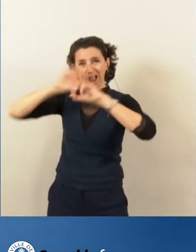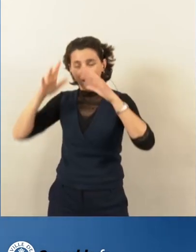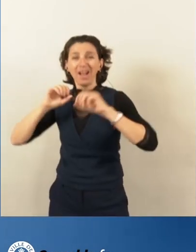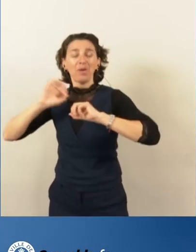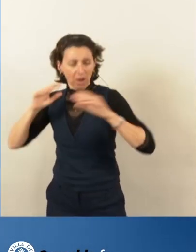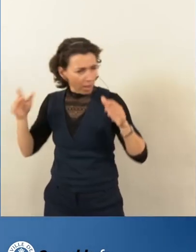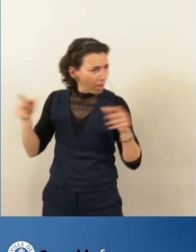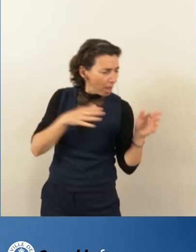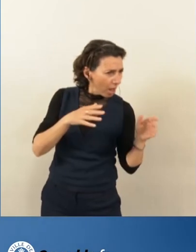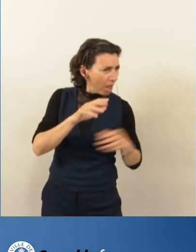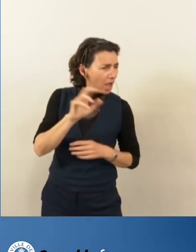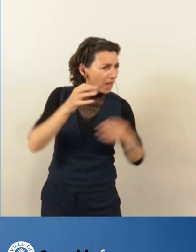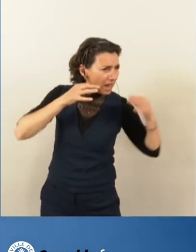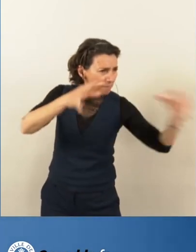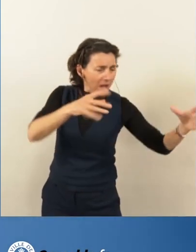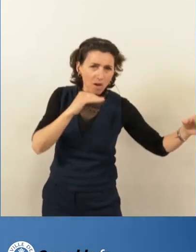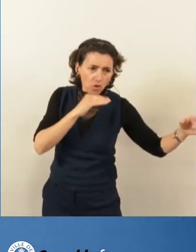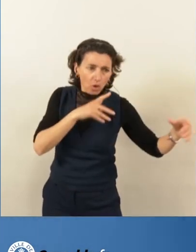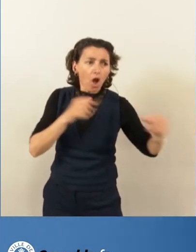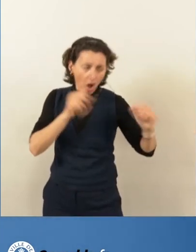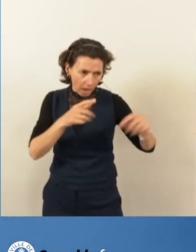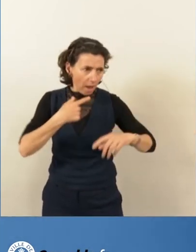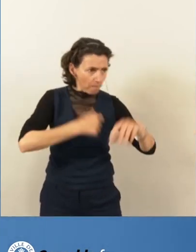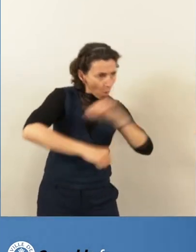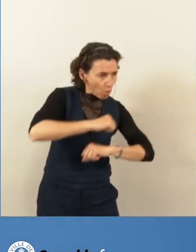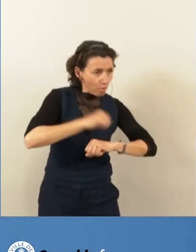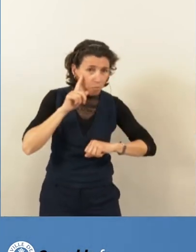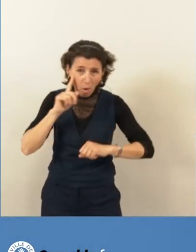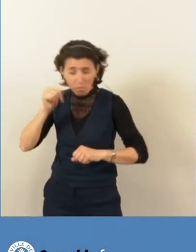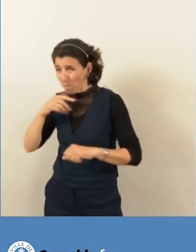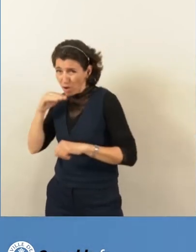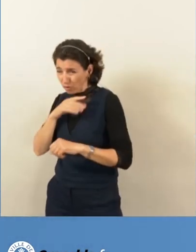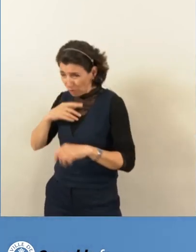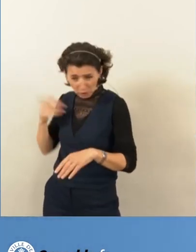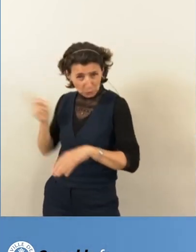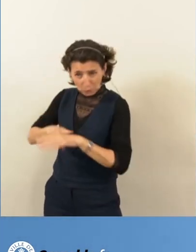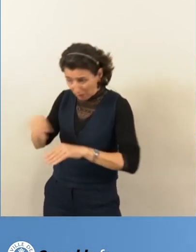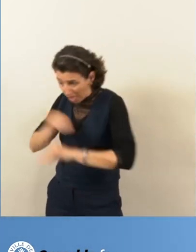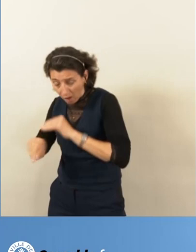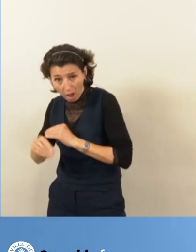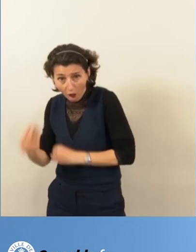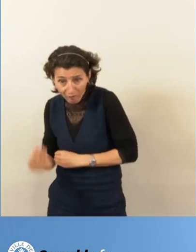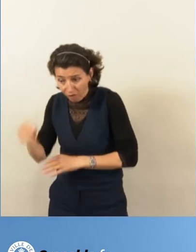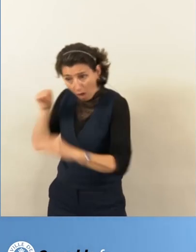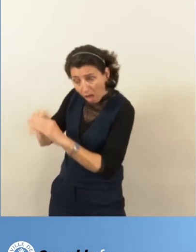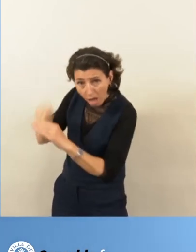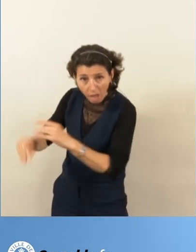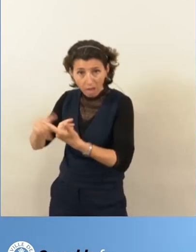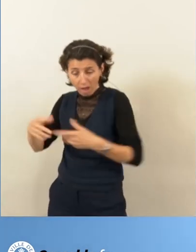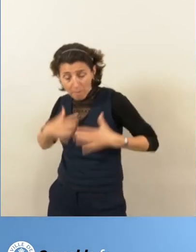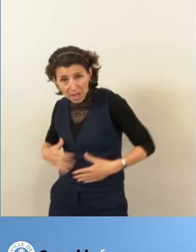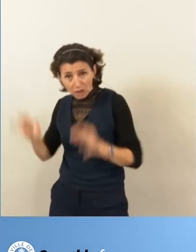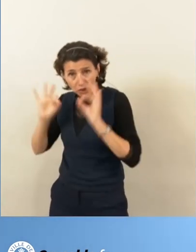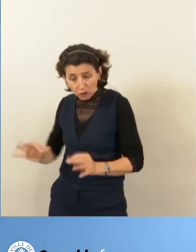parce que pour eux l'urgence et de nourrir leur famille de vêtir dignement leurs enfants et de leur offrir un cadre de vie sans